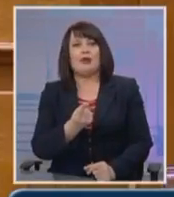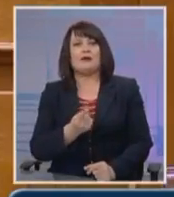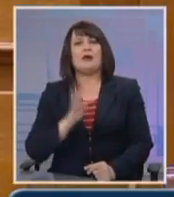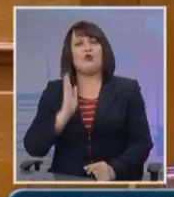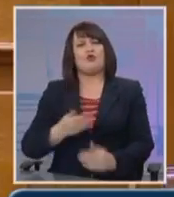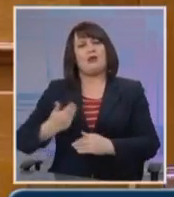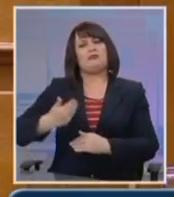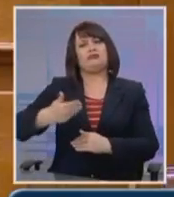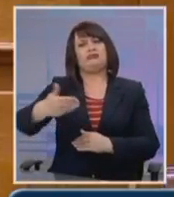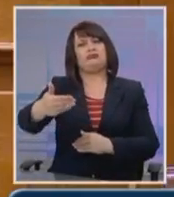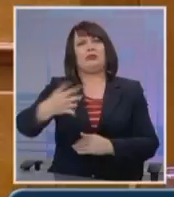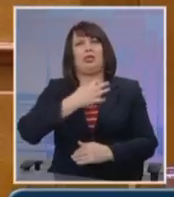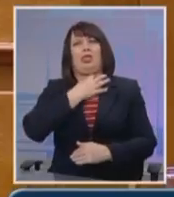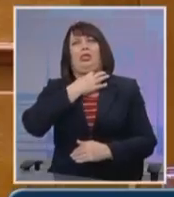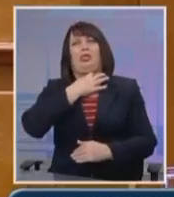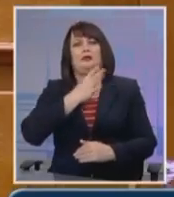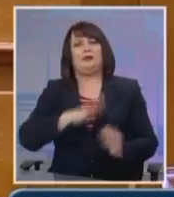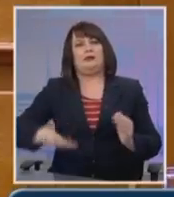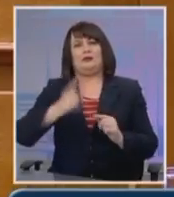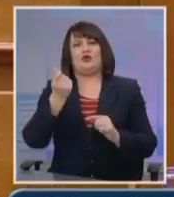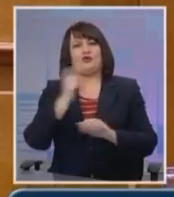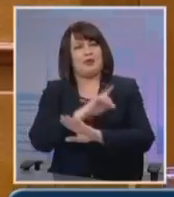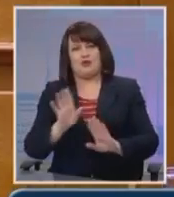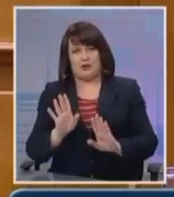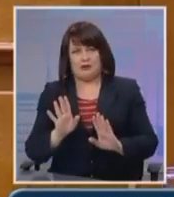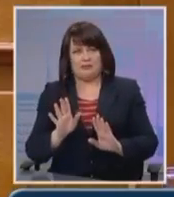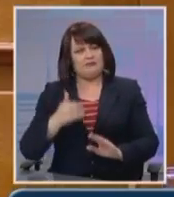του χωρίς να στραγγαλίζει την ελληνική οικονομία.